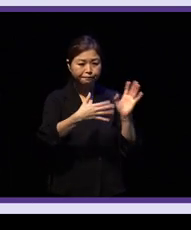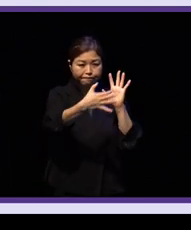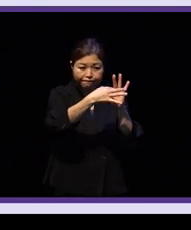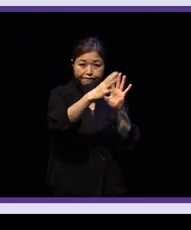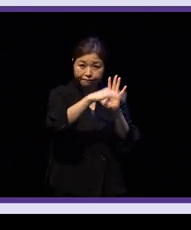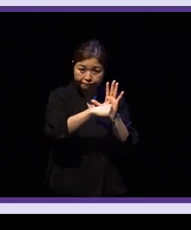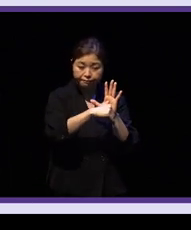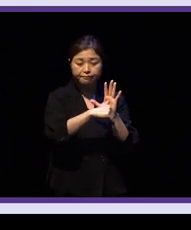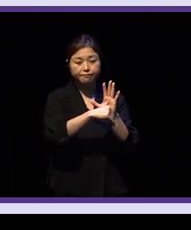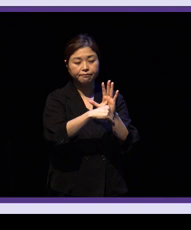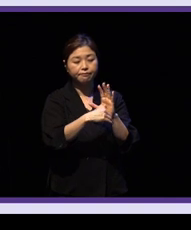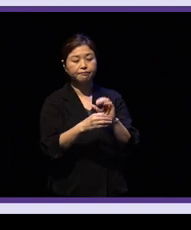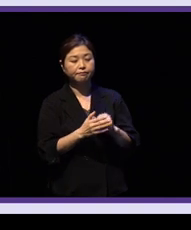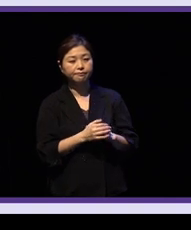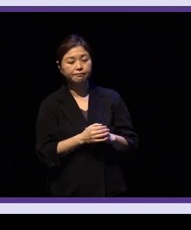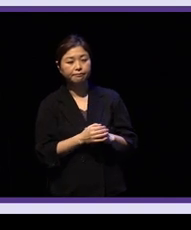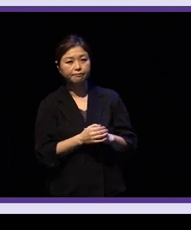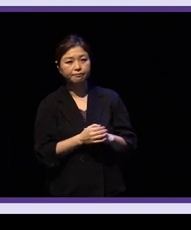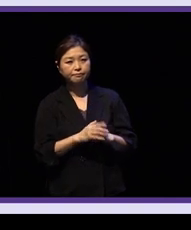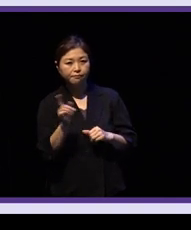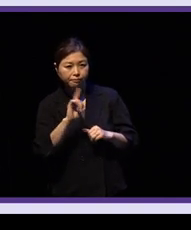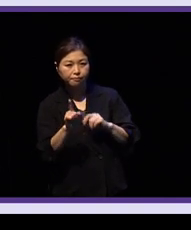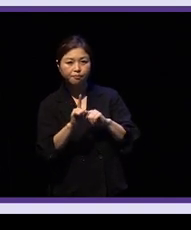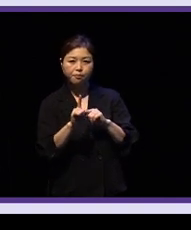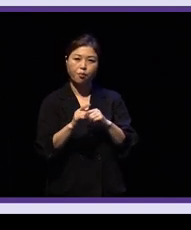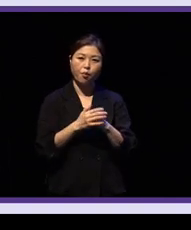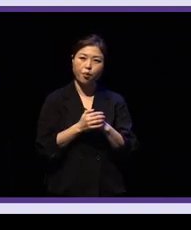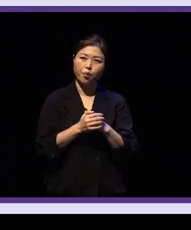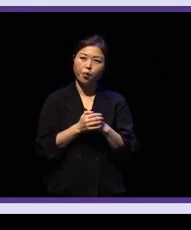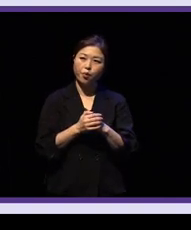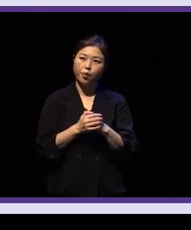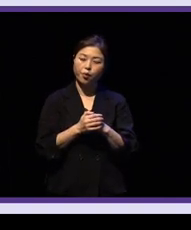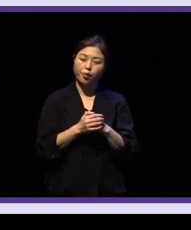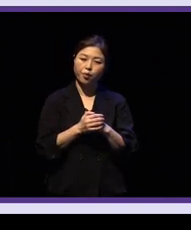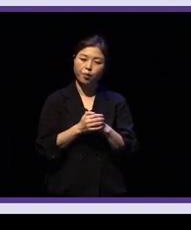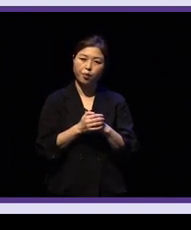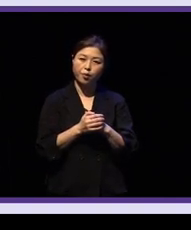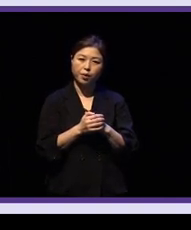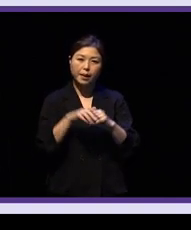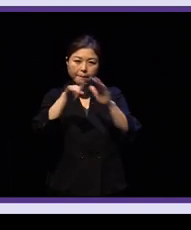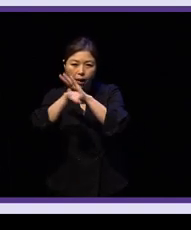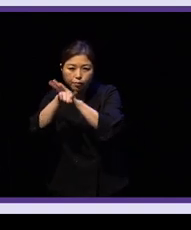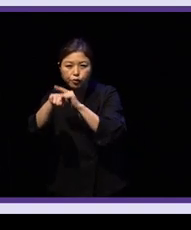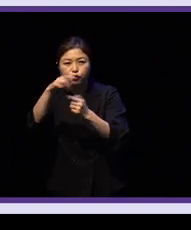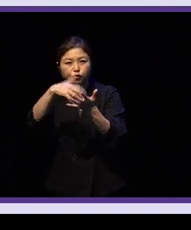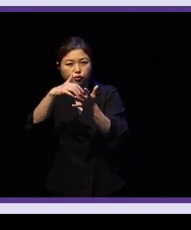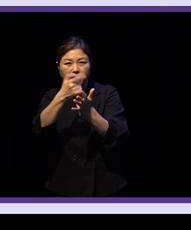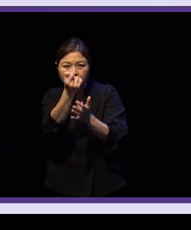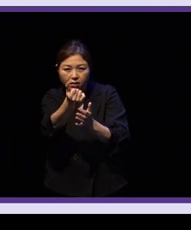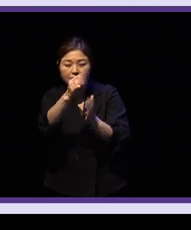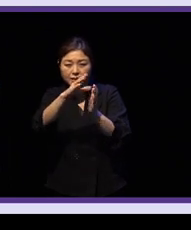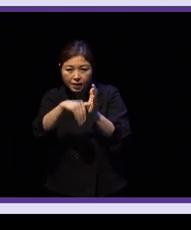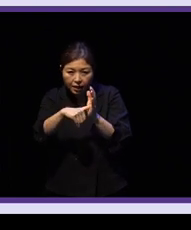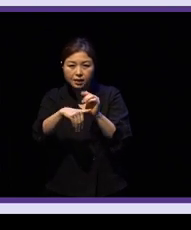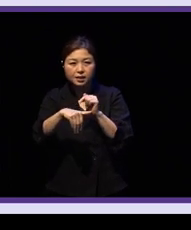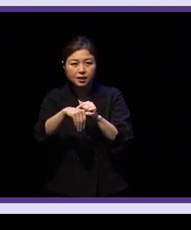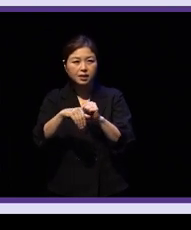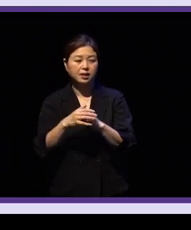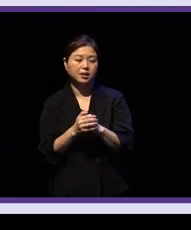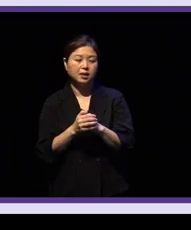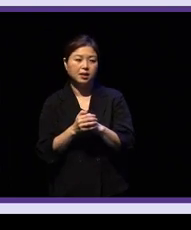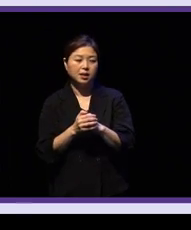과정이라든가 이듬해 여러 가지 교부 결정계에서 방문적 신청이 저조할 경우에는 그 외쳐서 미만으로 좀 저희가